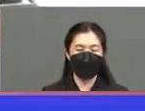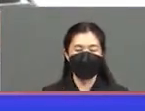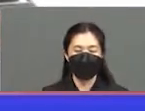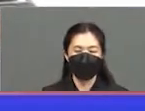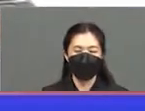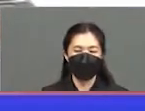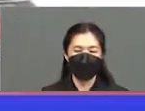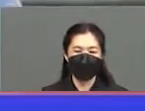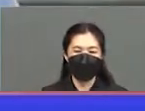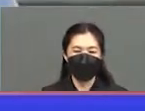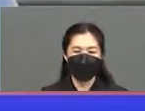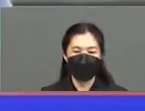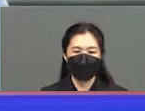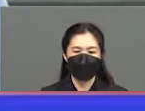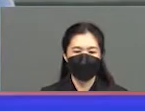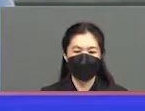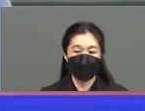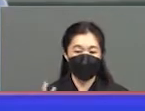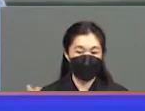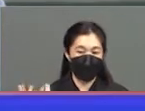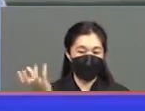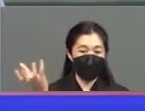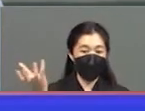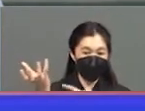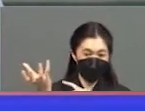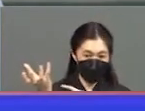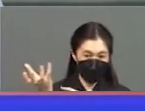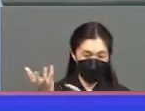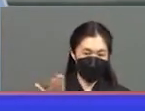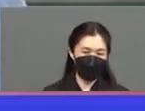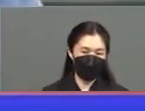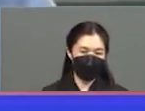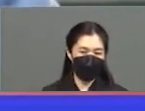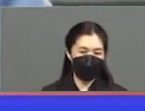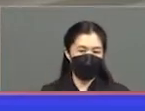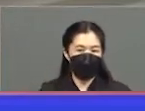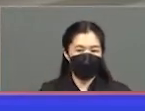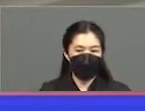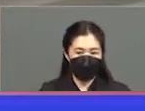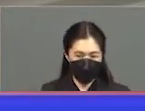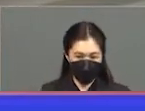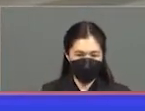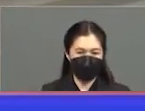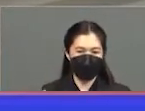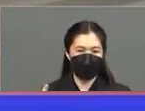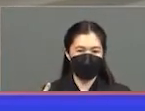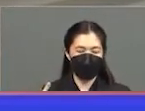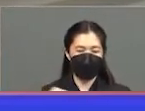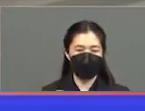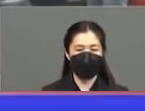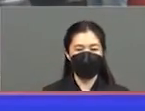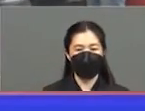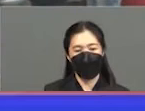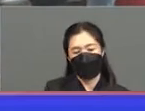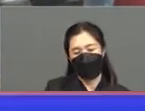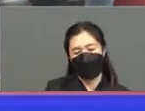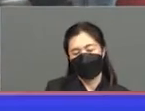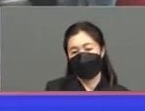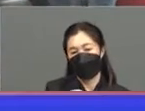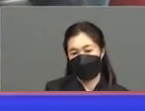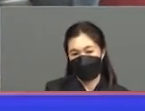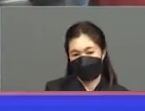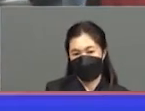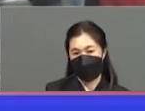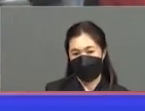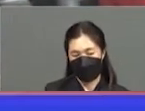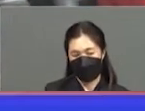160 170บาทต่อ1กิโลกรัมก๊าซหุงต้มหุงต้มก็ขึ้นแล้วคงราคากันไปเรียบร้อยแล้วเนี่ยนะครับแต่ก็ยังมี